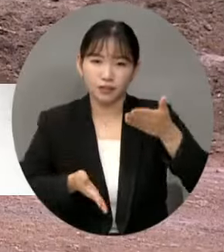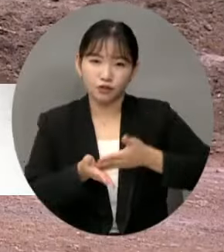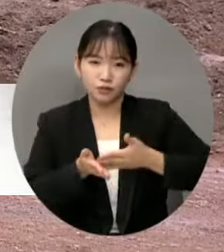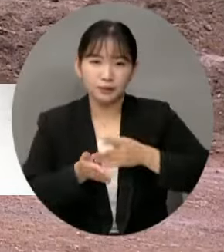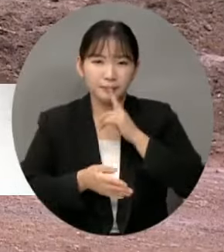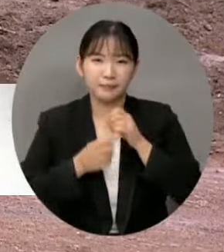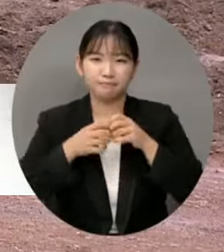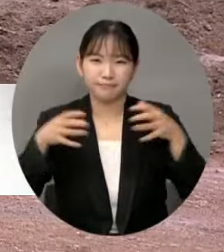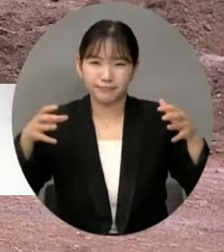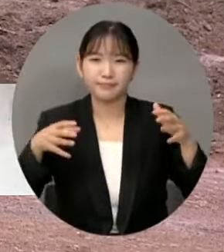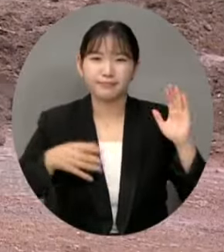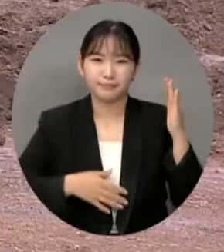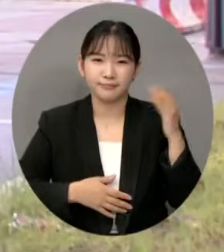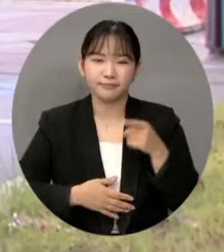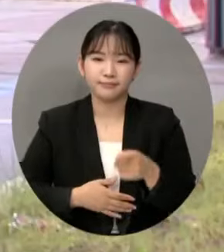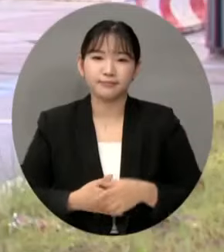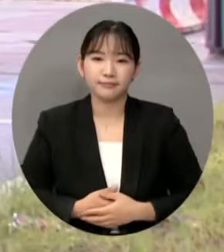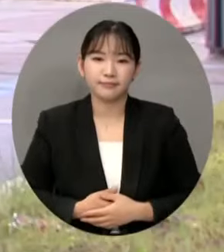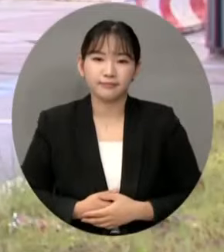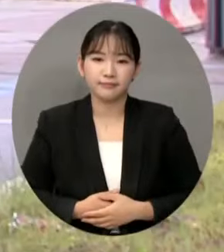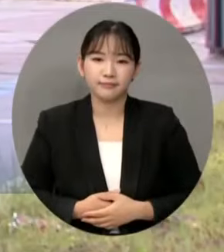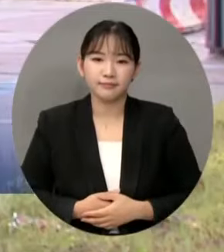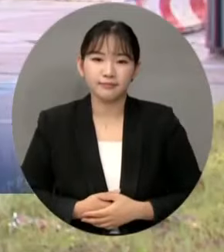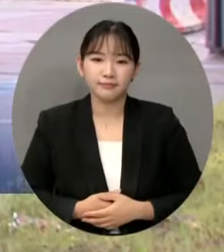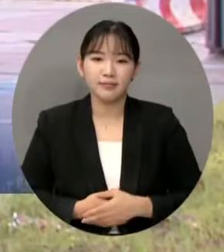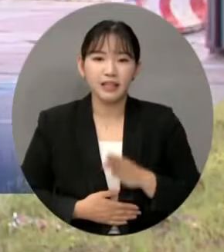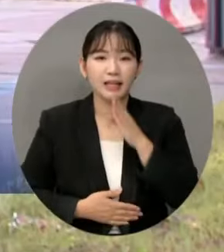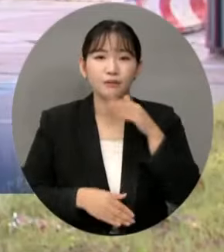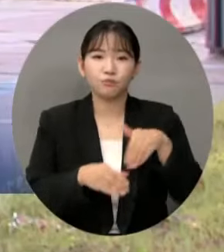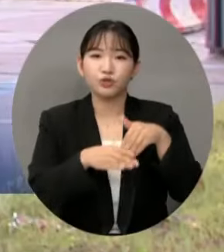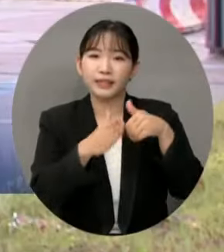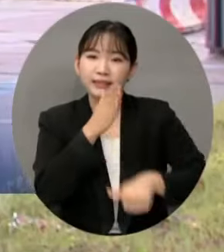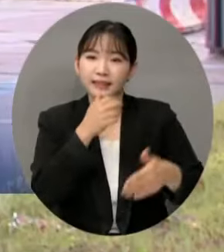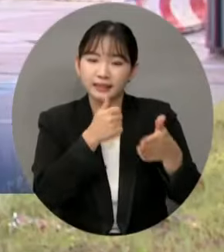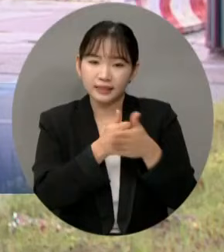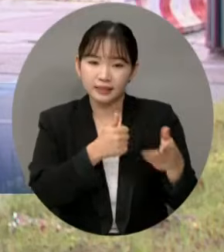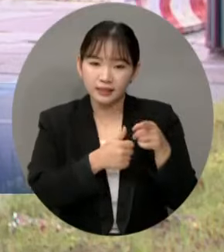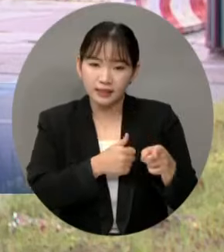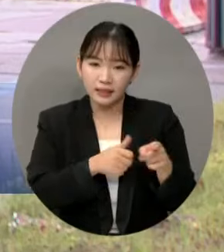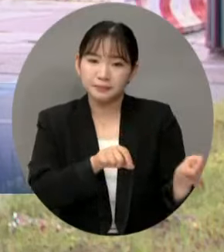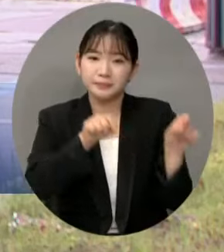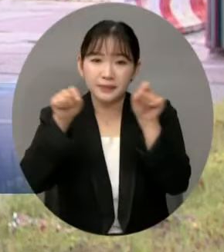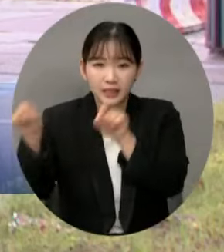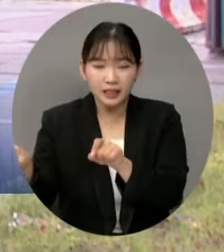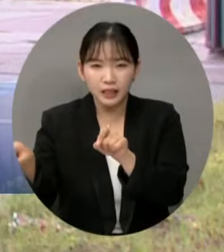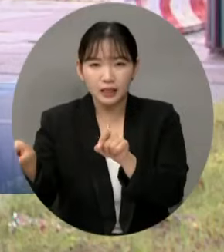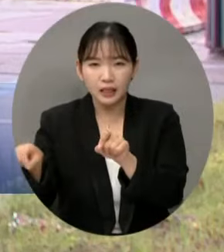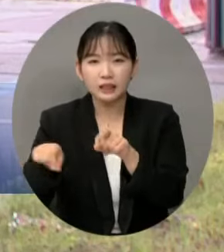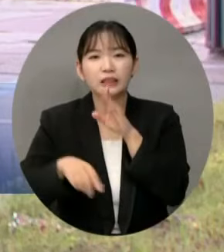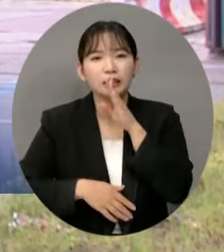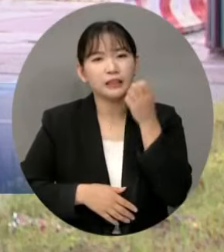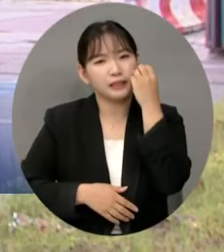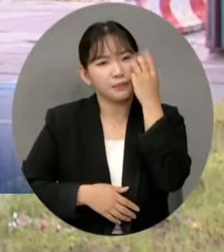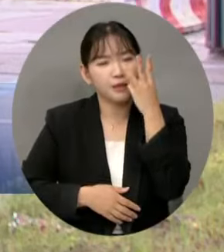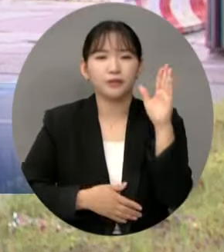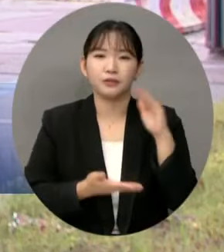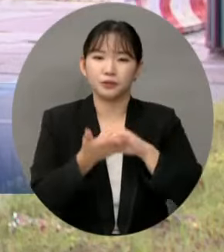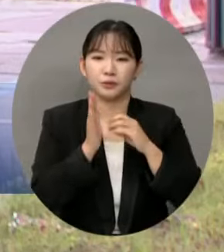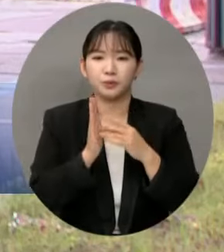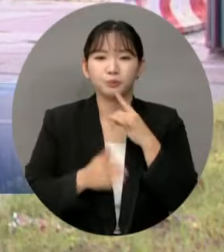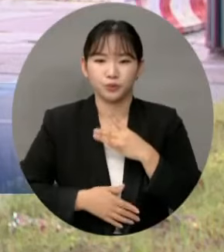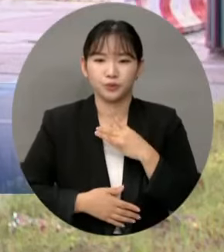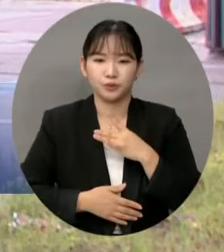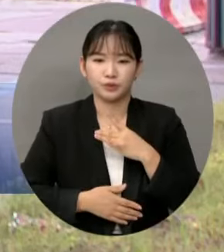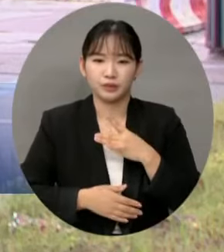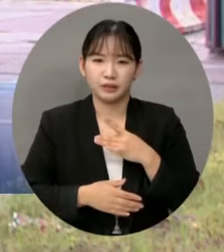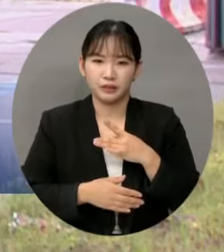부풀려졌다는 주장이 나오는 이유입니다 아 사실 문화재로 인해서 지연된 거는 한 3개월 정도밖에